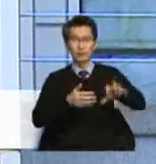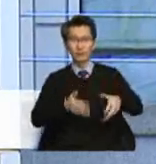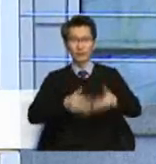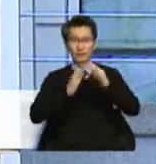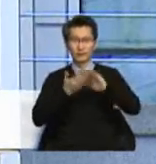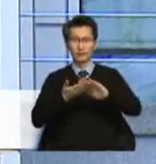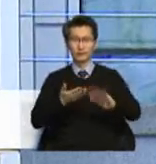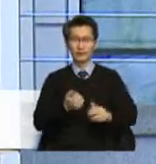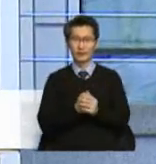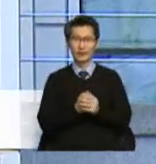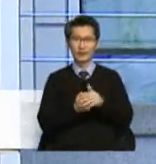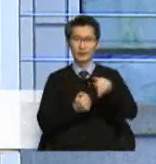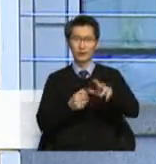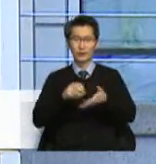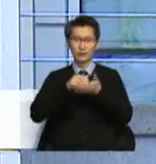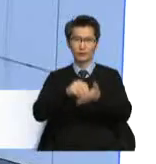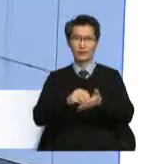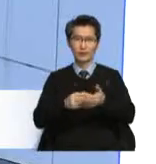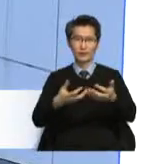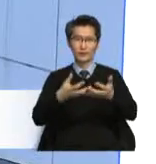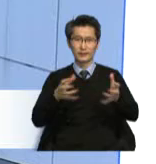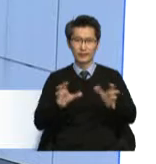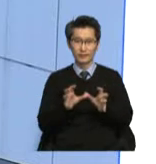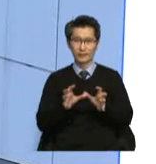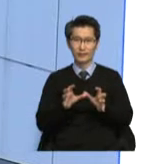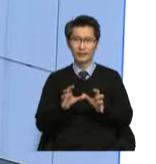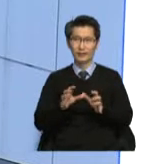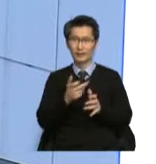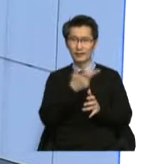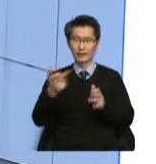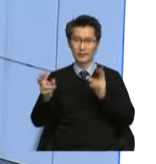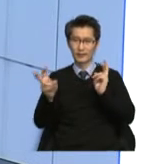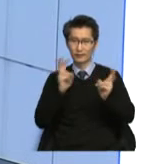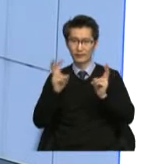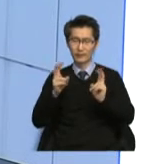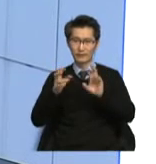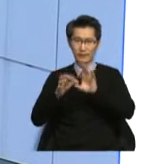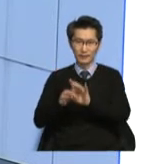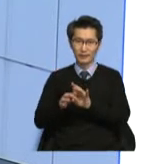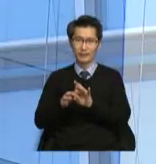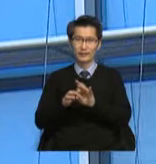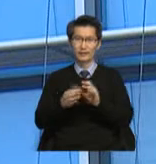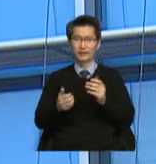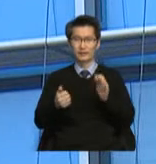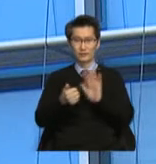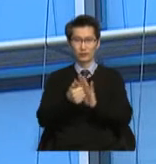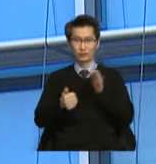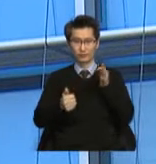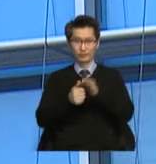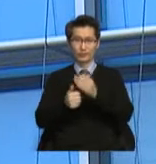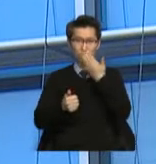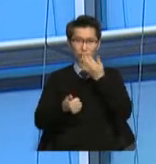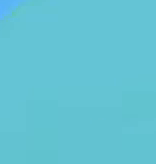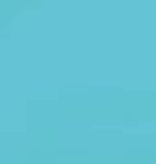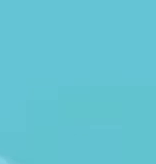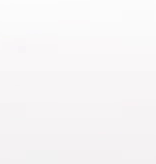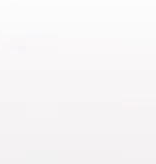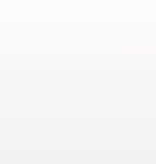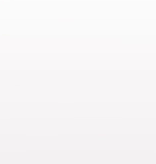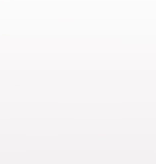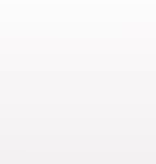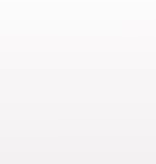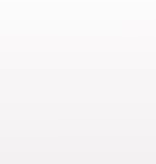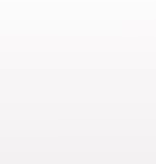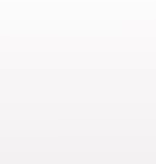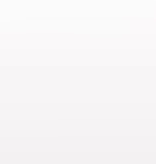마련했습니다 이곳에 입주한 창업팀 은 대기업 영계 멘토링과 창업 활동비를 지원과 될 수 있습니다 음